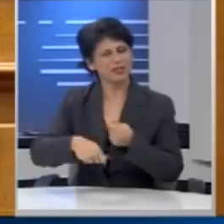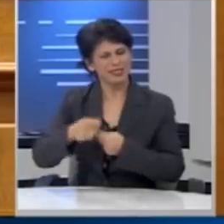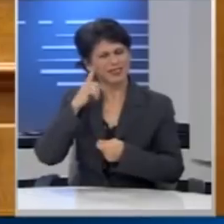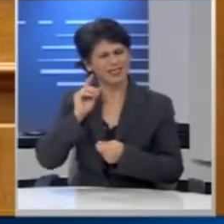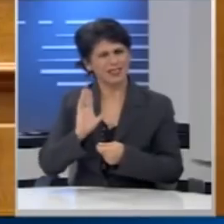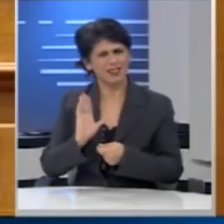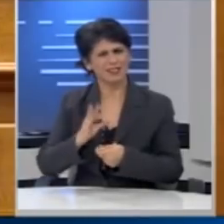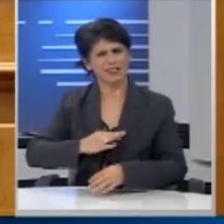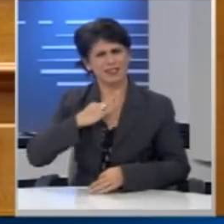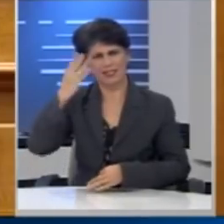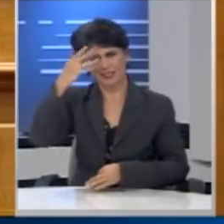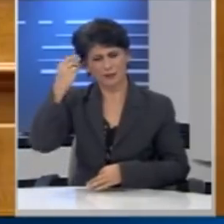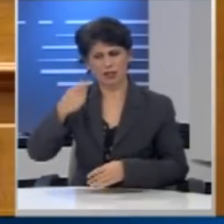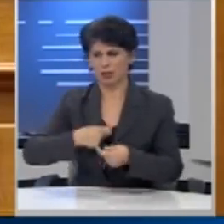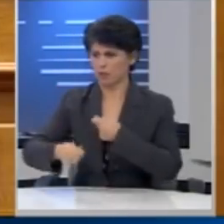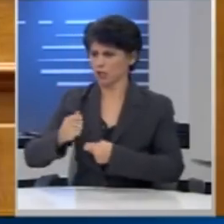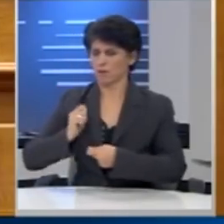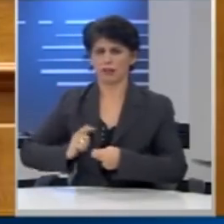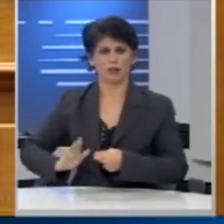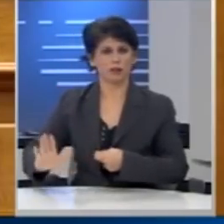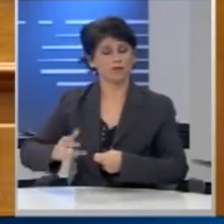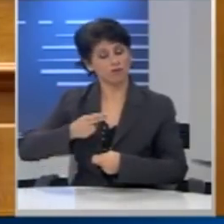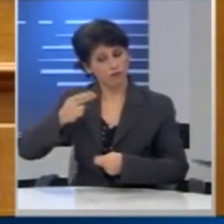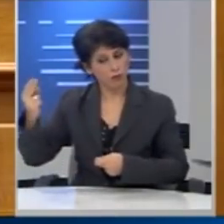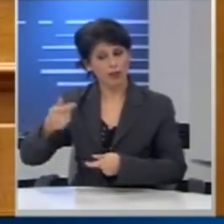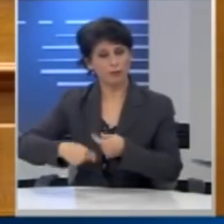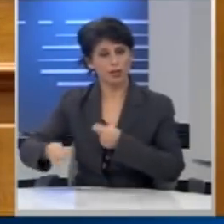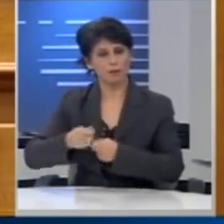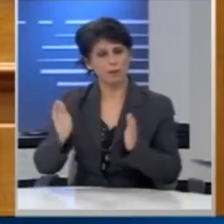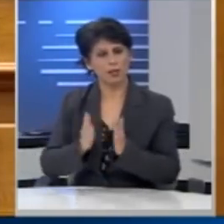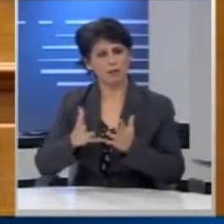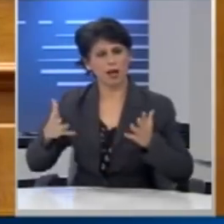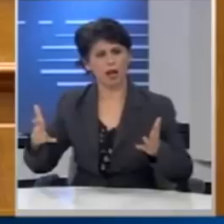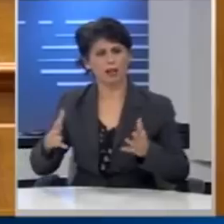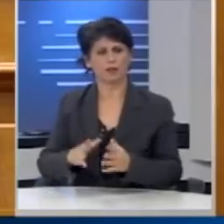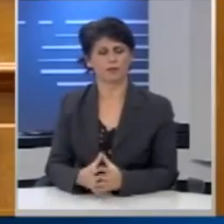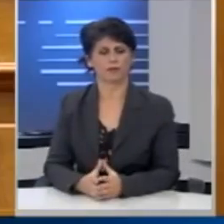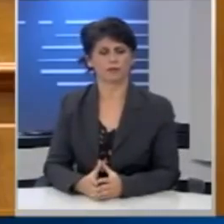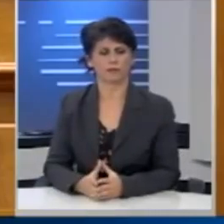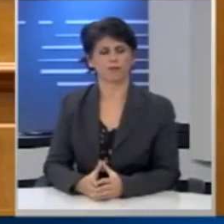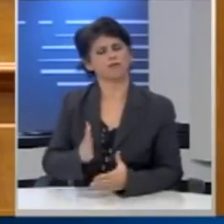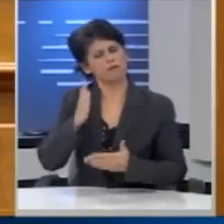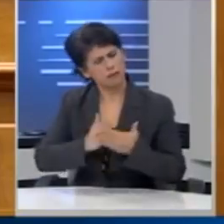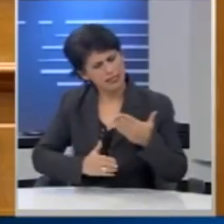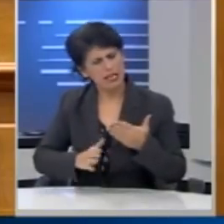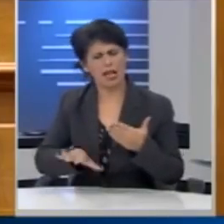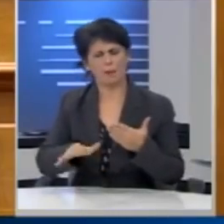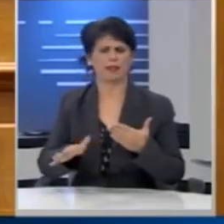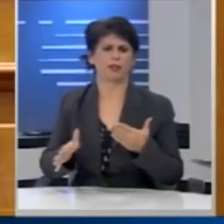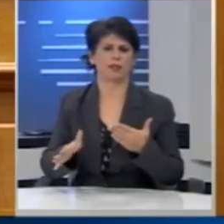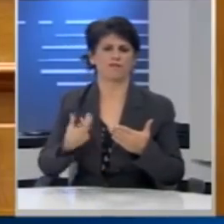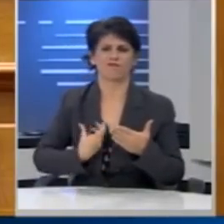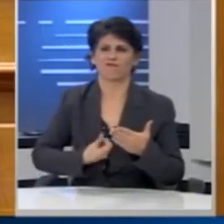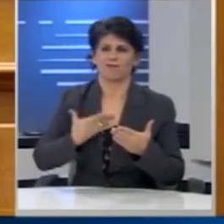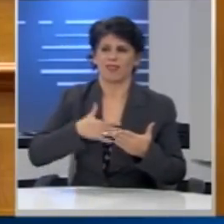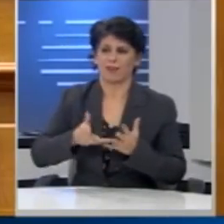ξέρετε, κύριε Τσίπρα, και οι επιχειρηματίες, οι σπουδαίοι επιχειρηματίες, μικροί, μεγάλοι, μεσαίοι, έχουν ένα